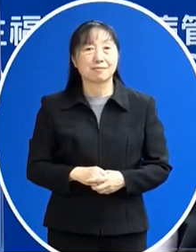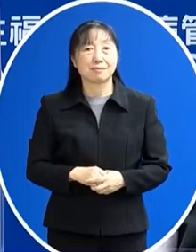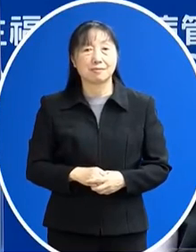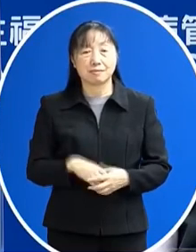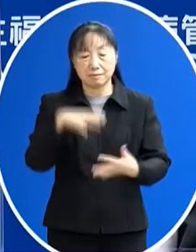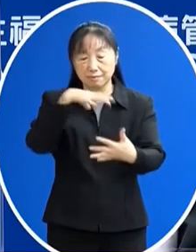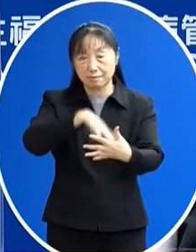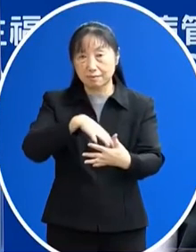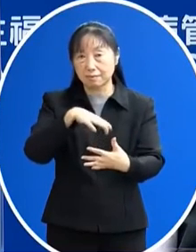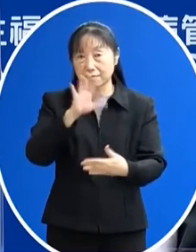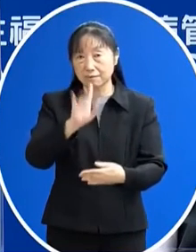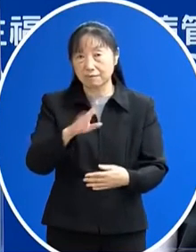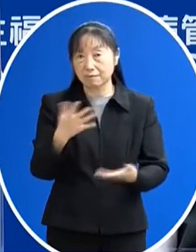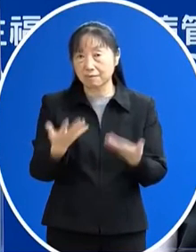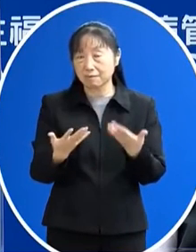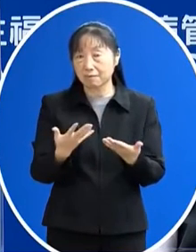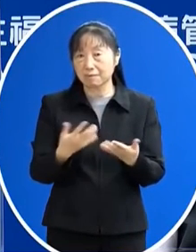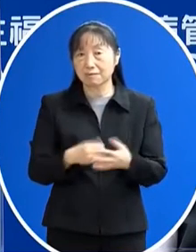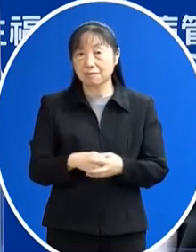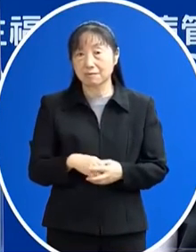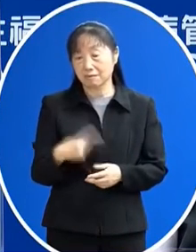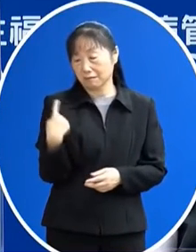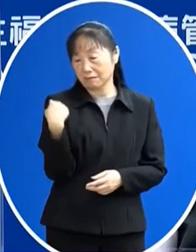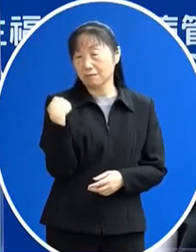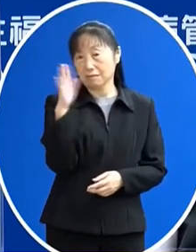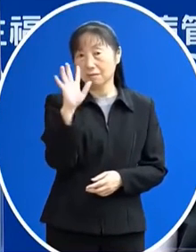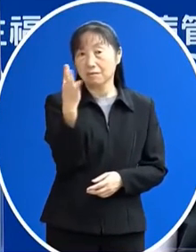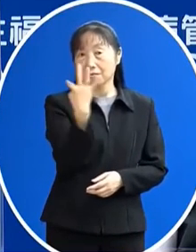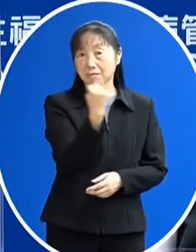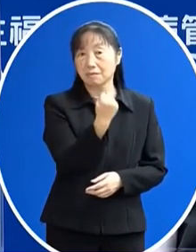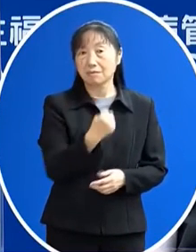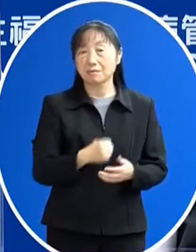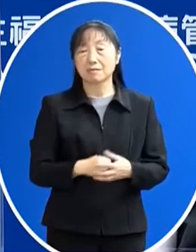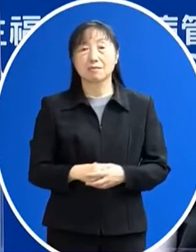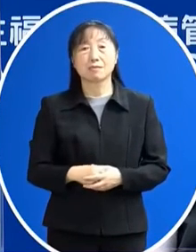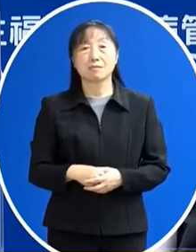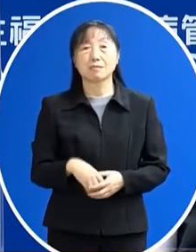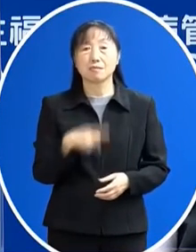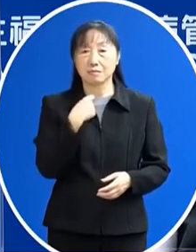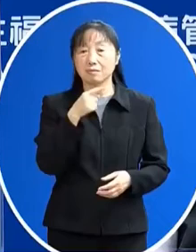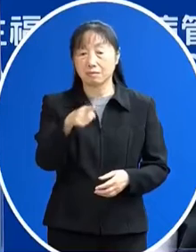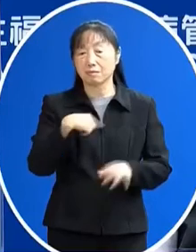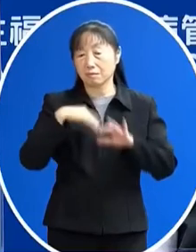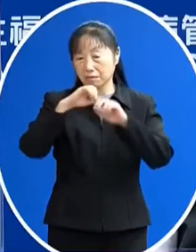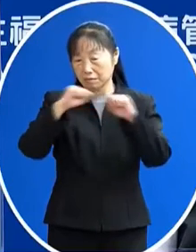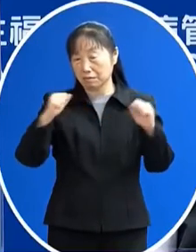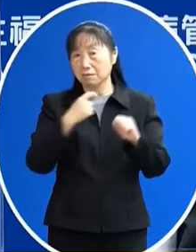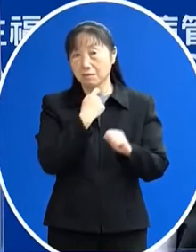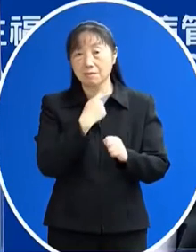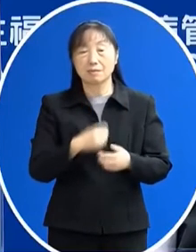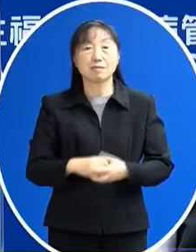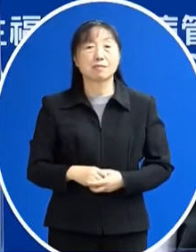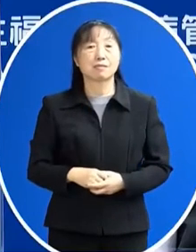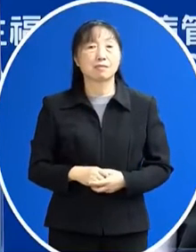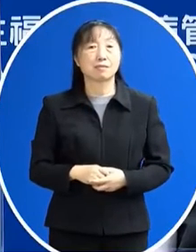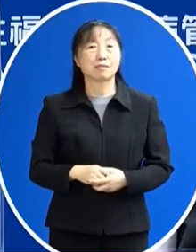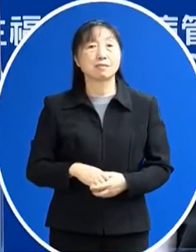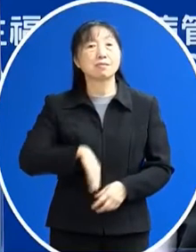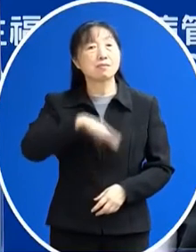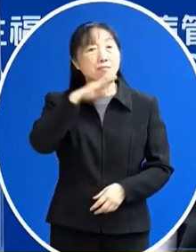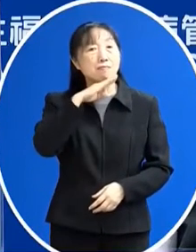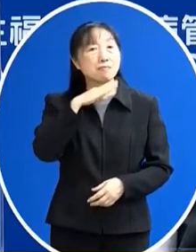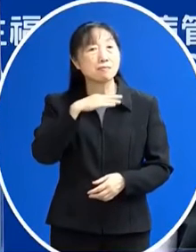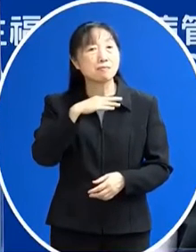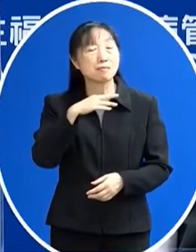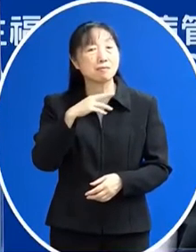里面大概是比较在昨天有几个我们需要去厘清的那我们就要等一下